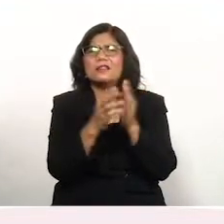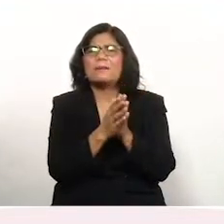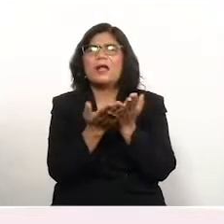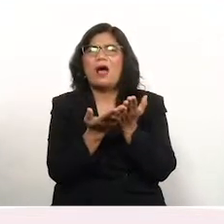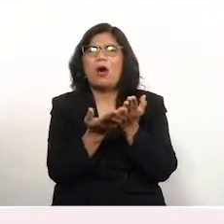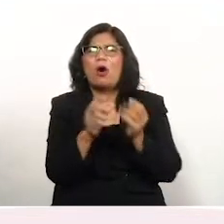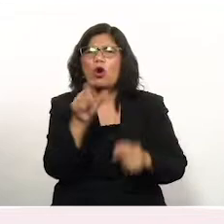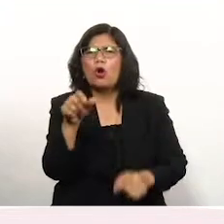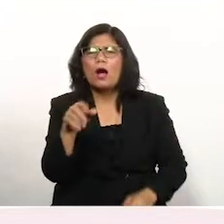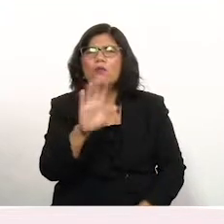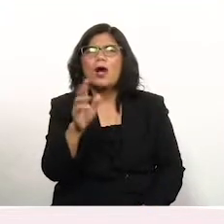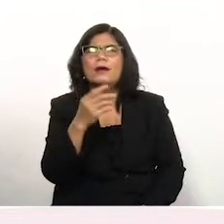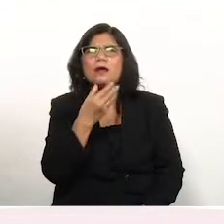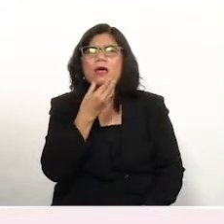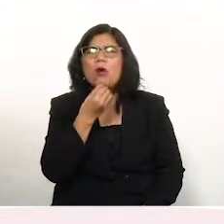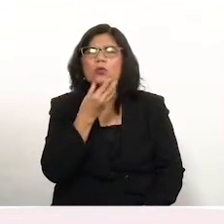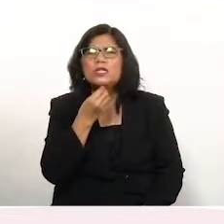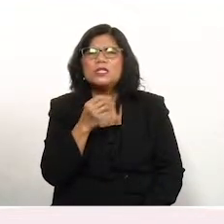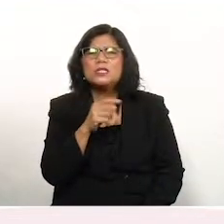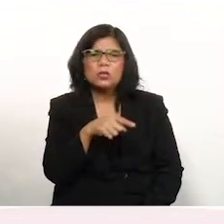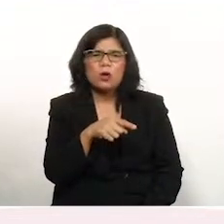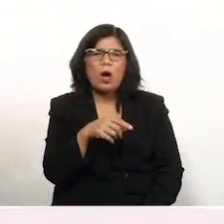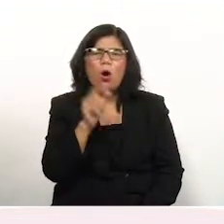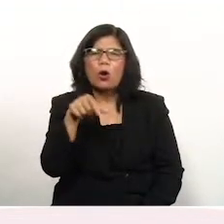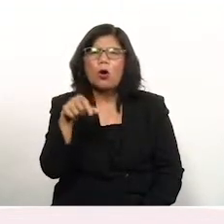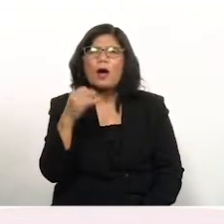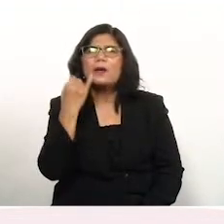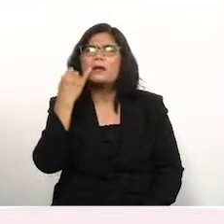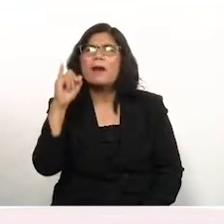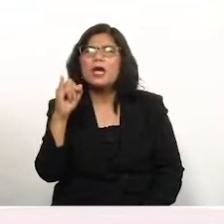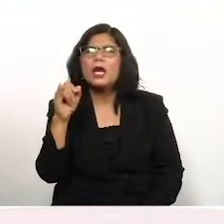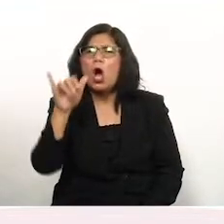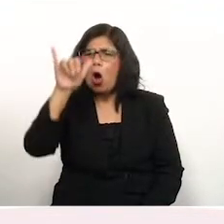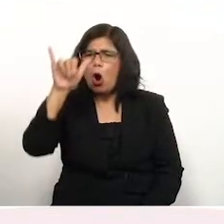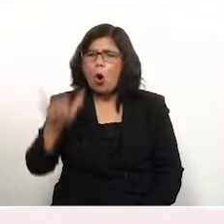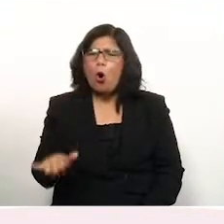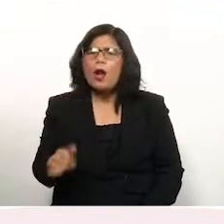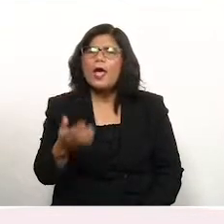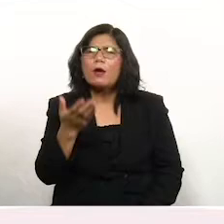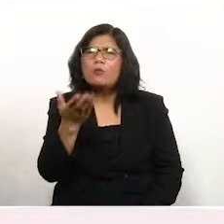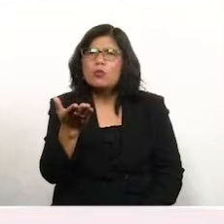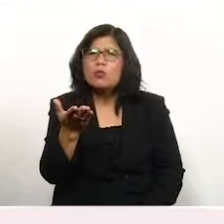oleh karena iman terlebih dahulu memberitakan Injil kepada Abraham olehmu